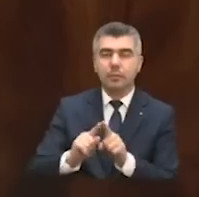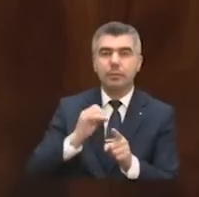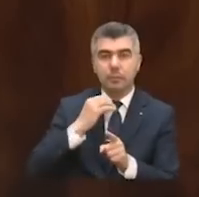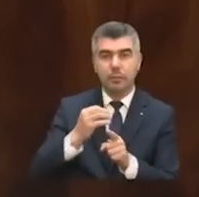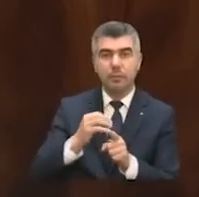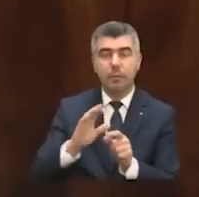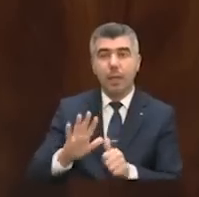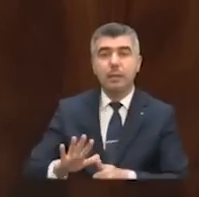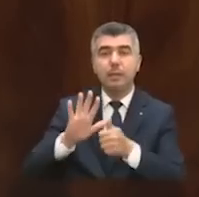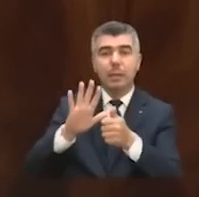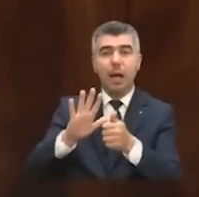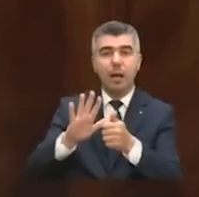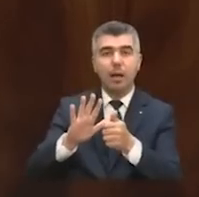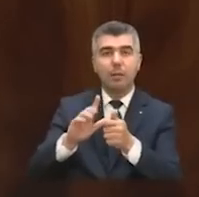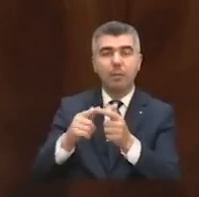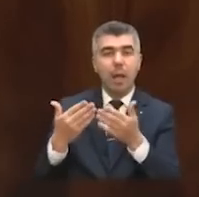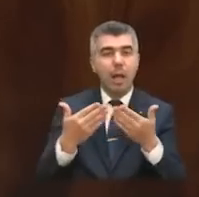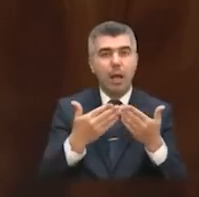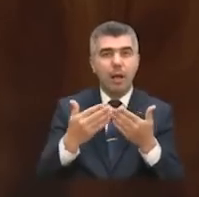السته اللي غادي يديرهم